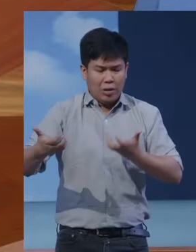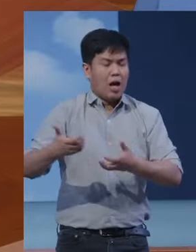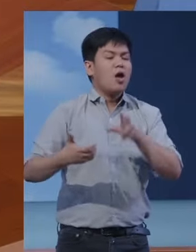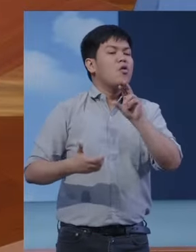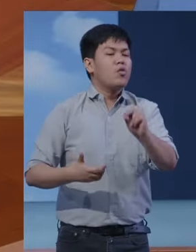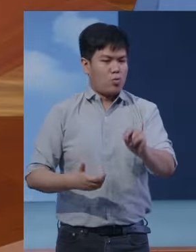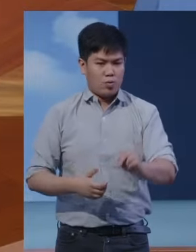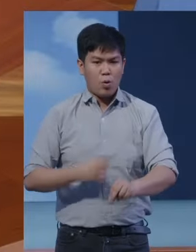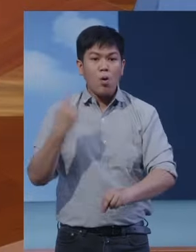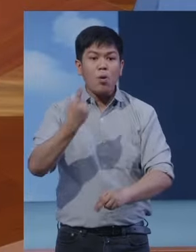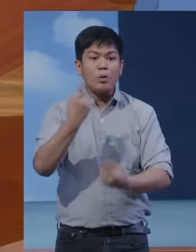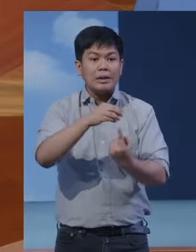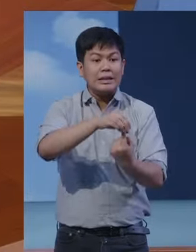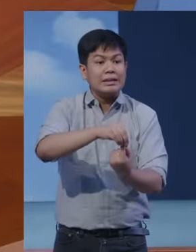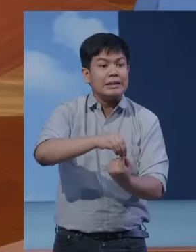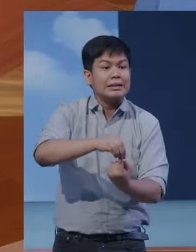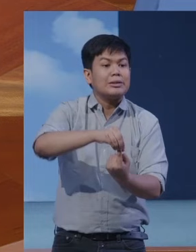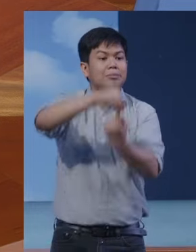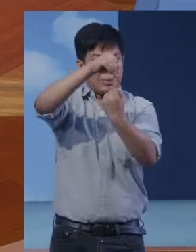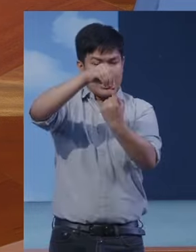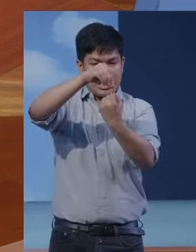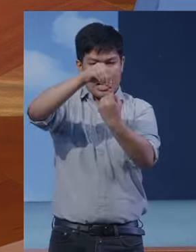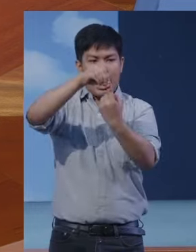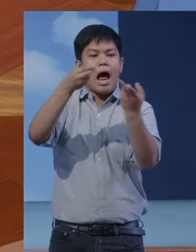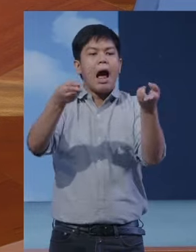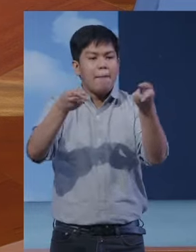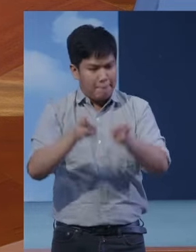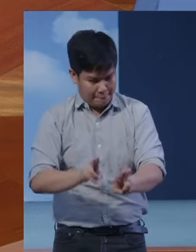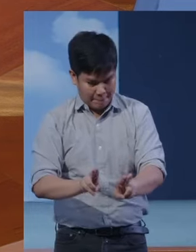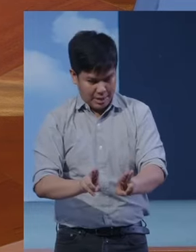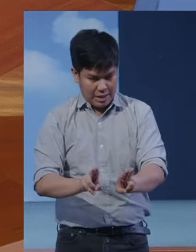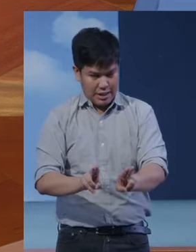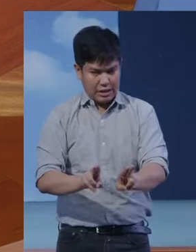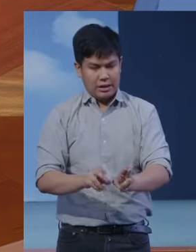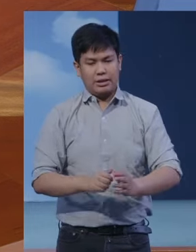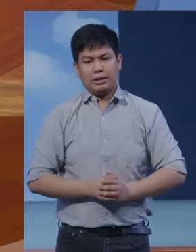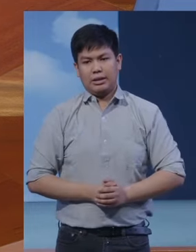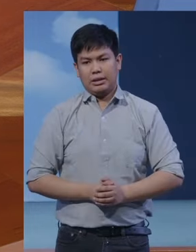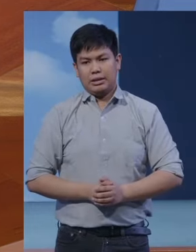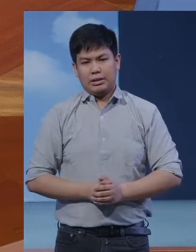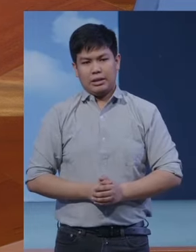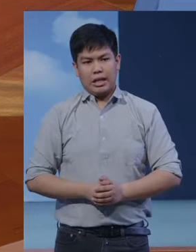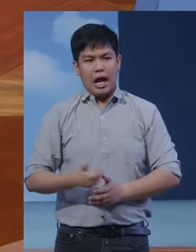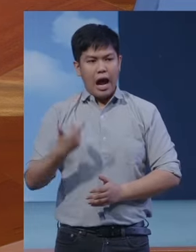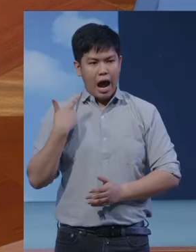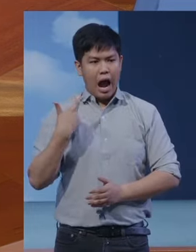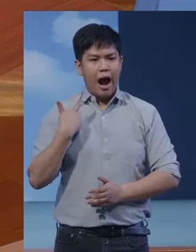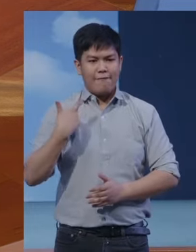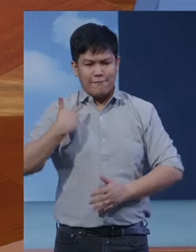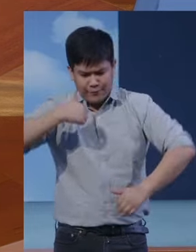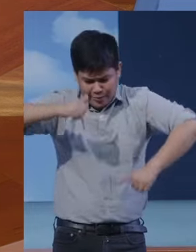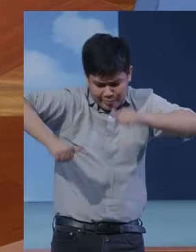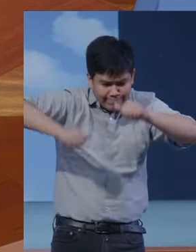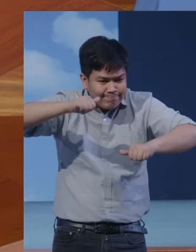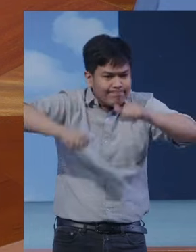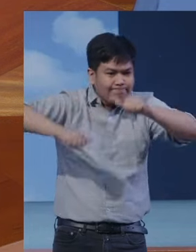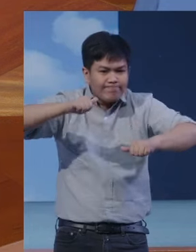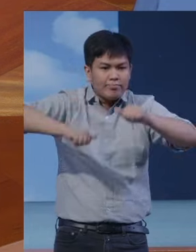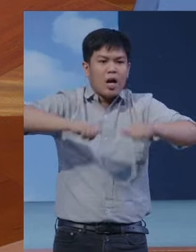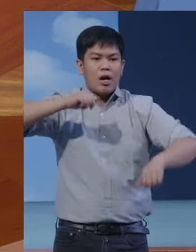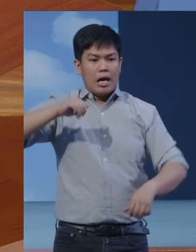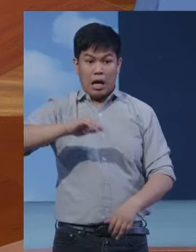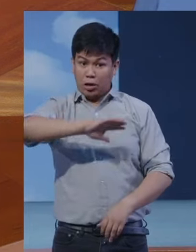sitwasyon at mayroong matinding pagat a deep reluctance dapat